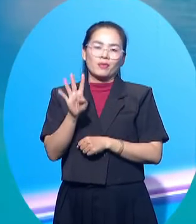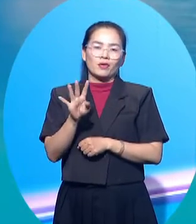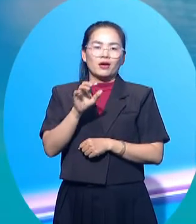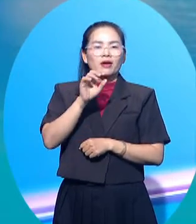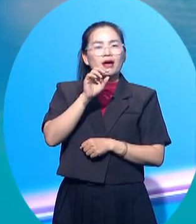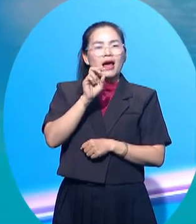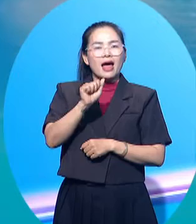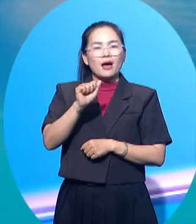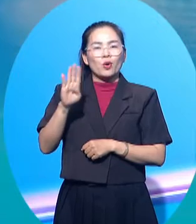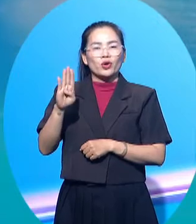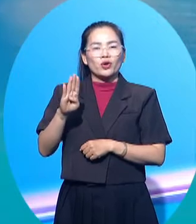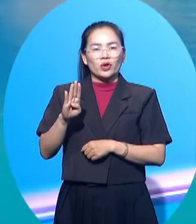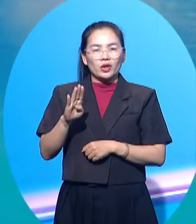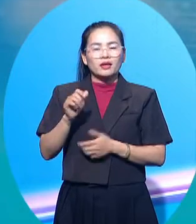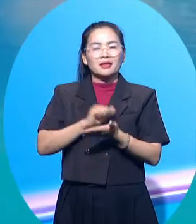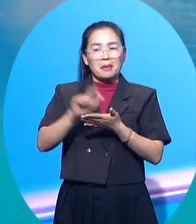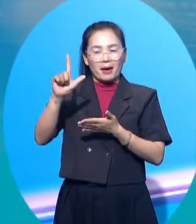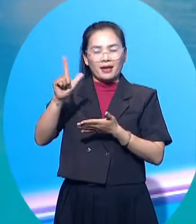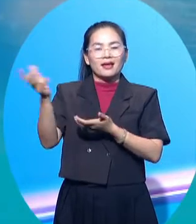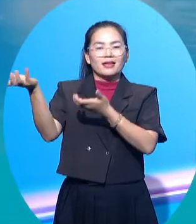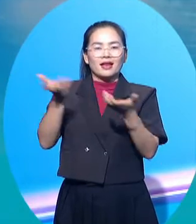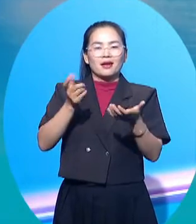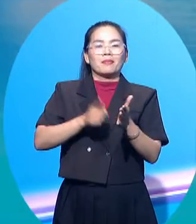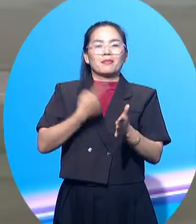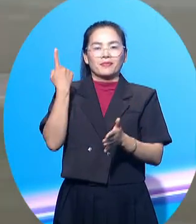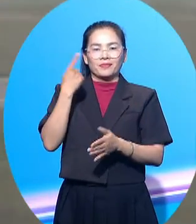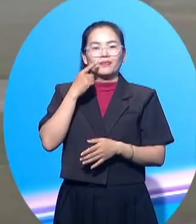chiếc đầu tiên dự kiến sẽ tiếp nhận vào đầu tháng 7 tới đây.